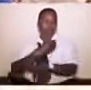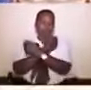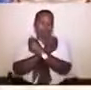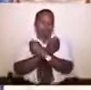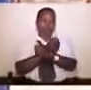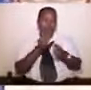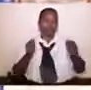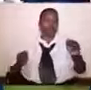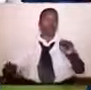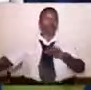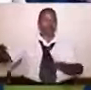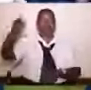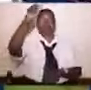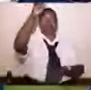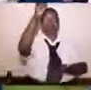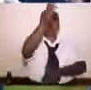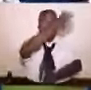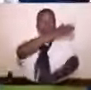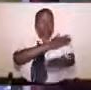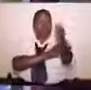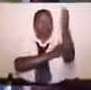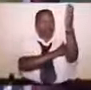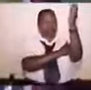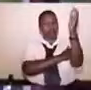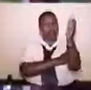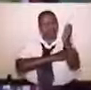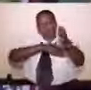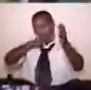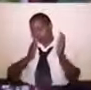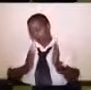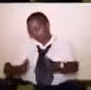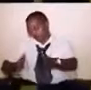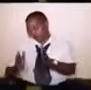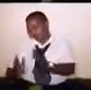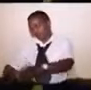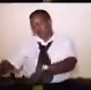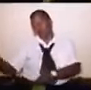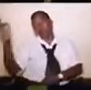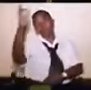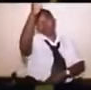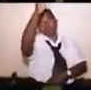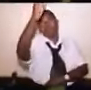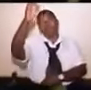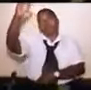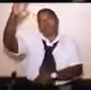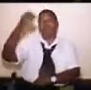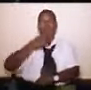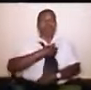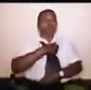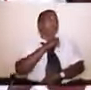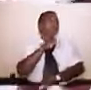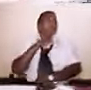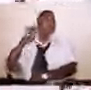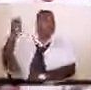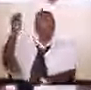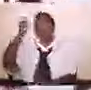ine nali pusukani mwe chibinda wa mweo ifili kuntanshi ifili kuntanshi